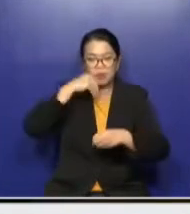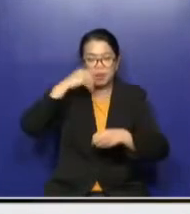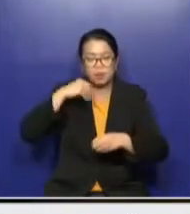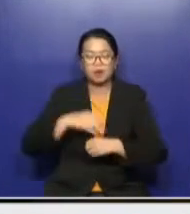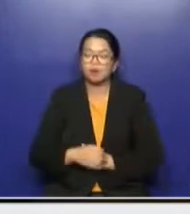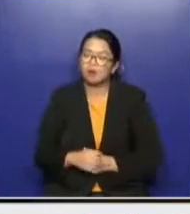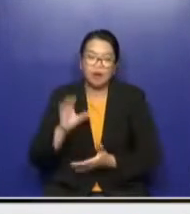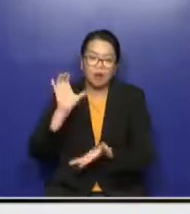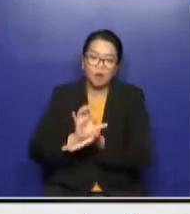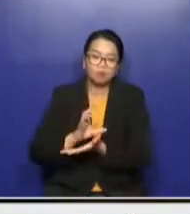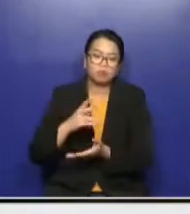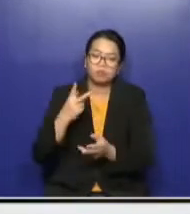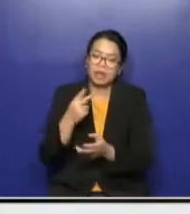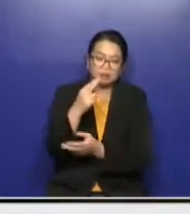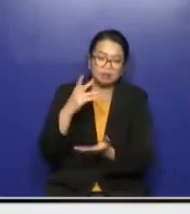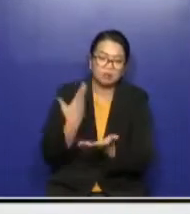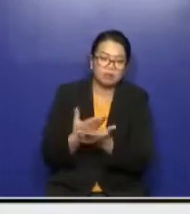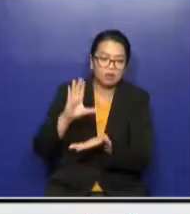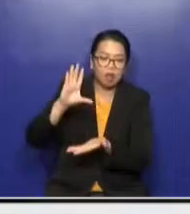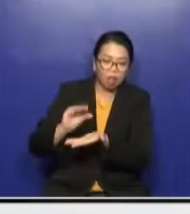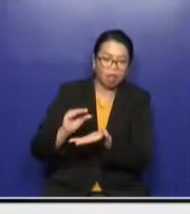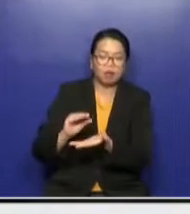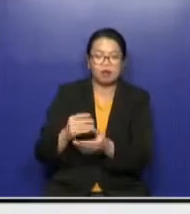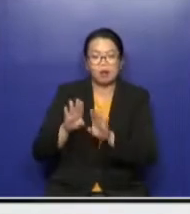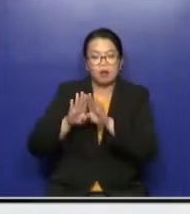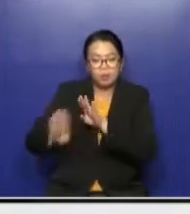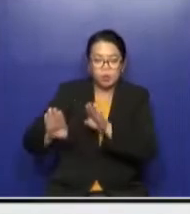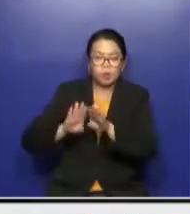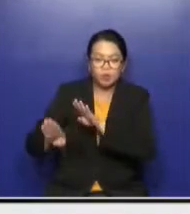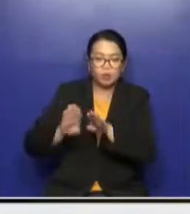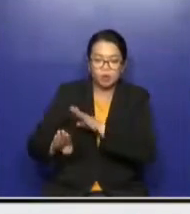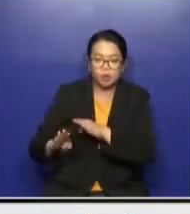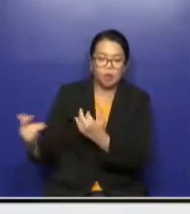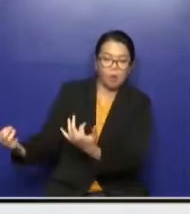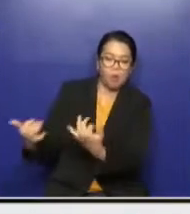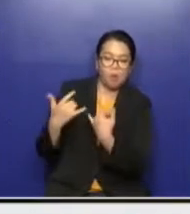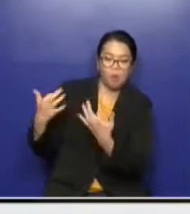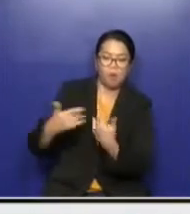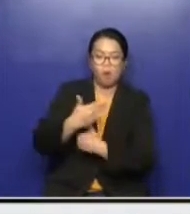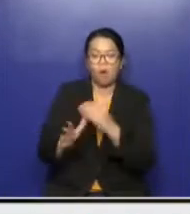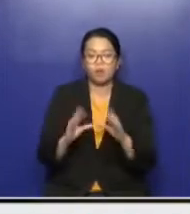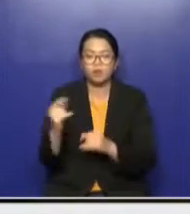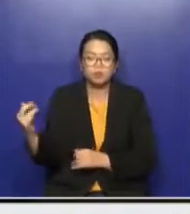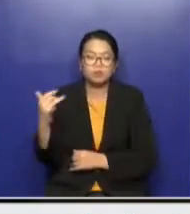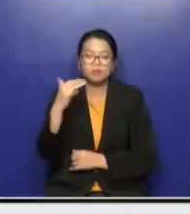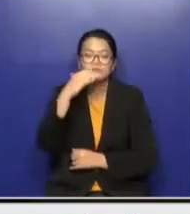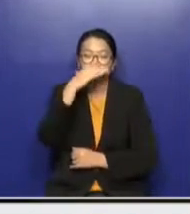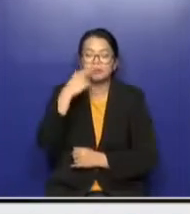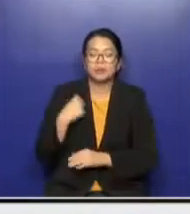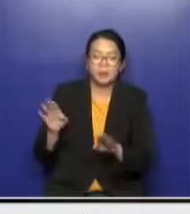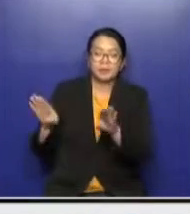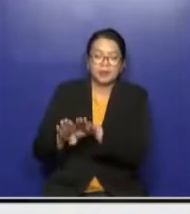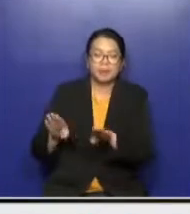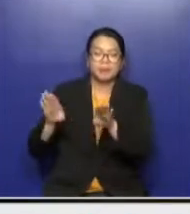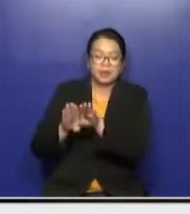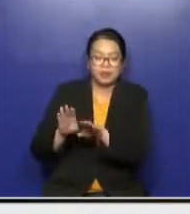แล้วก็ประตูก็เปิดควันก็เข้ามาถึงยัง หน้าห้องประชุมสภานี่ฉันก็ไปเดินปิดเพ